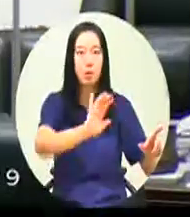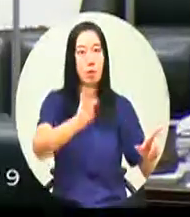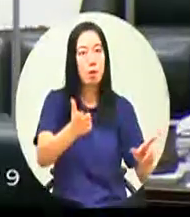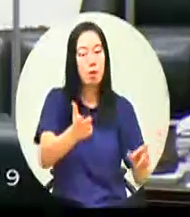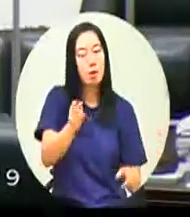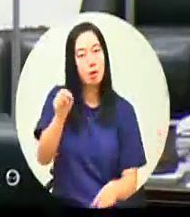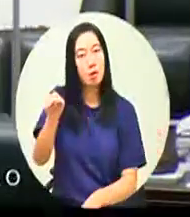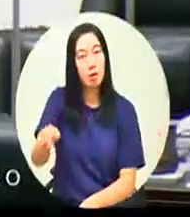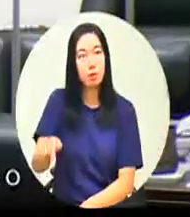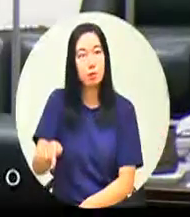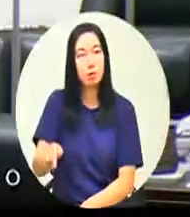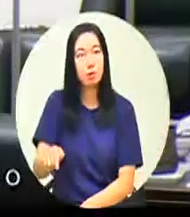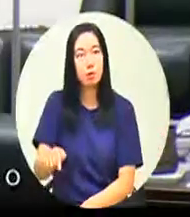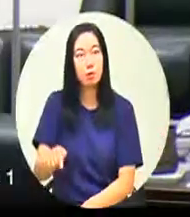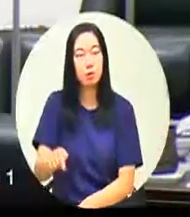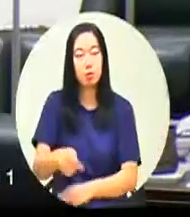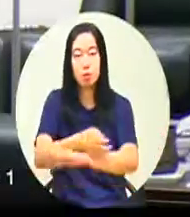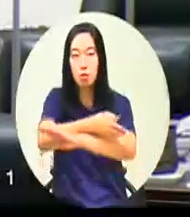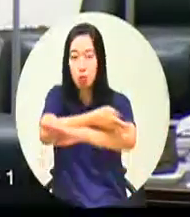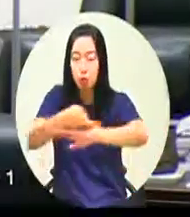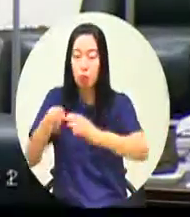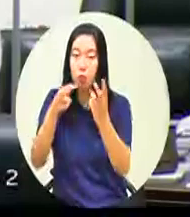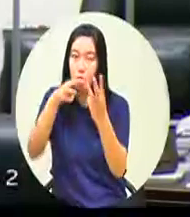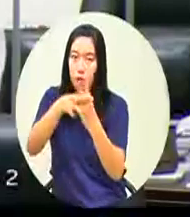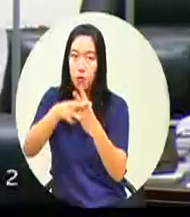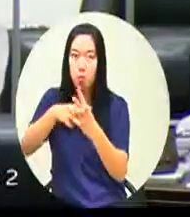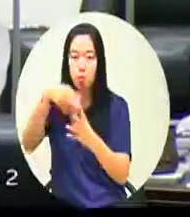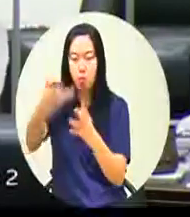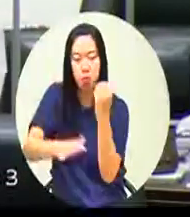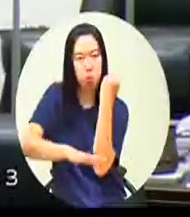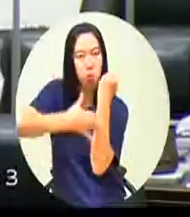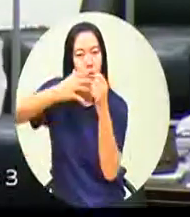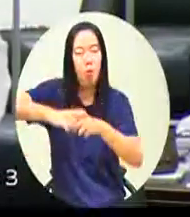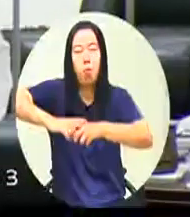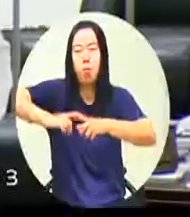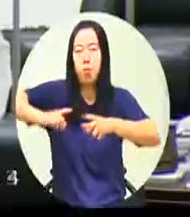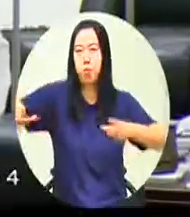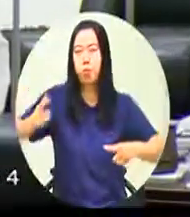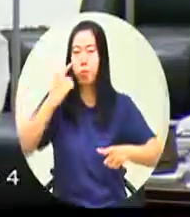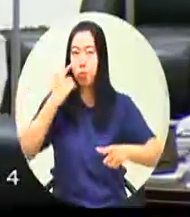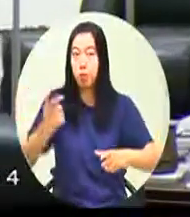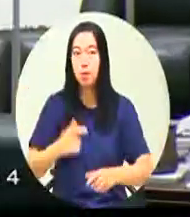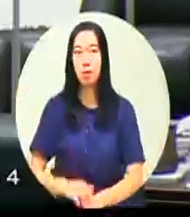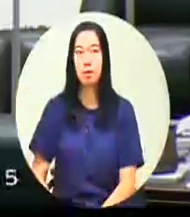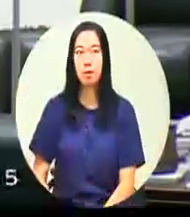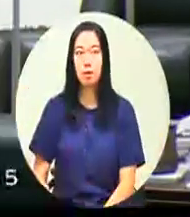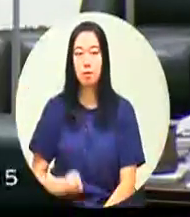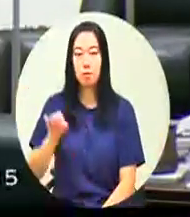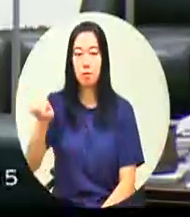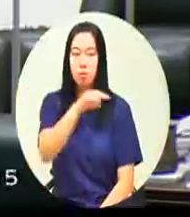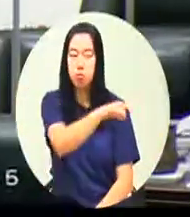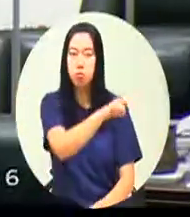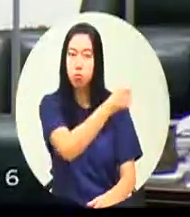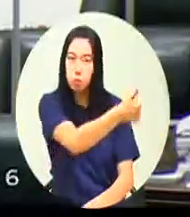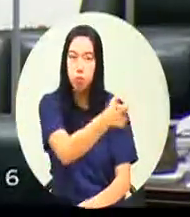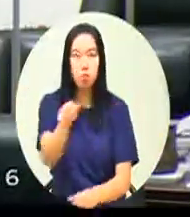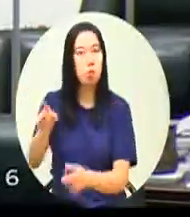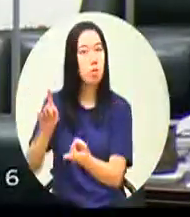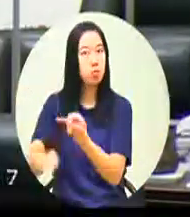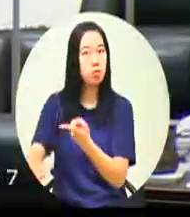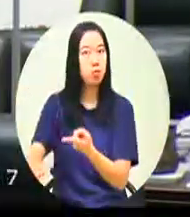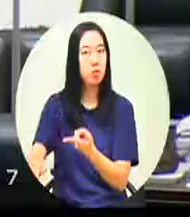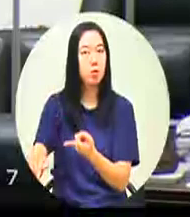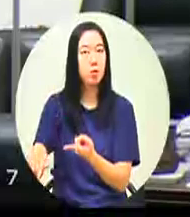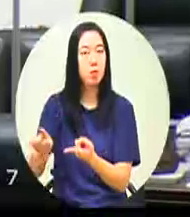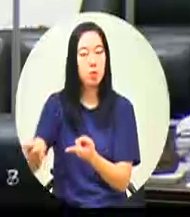以这一次的西周的淹水的大面的情况的话，要做疏洪道，而且刚刚